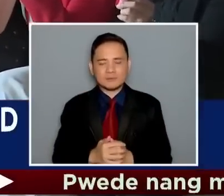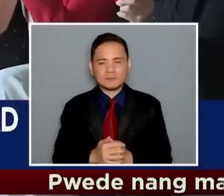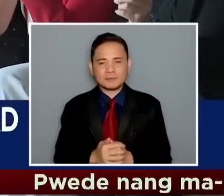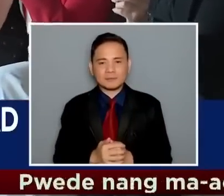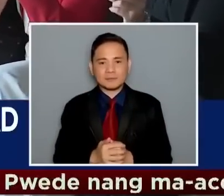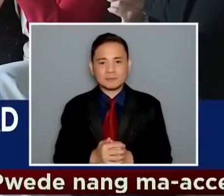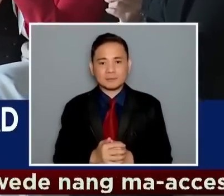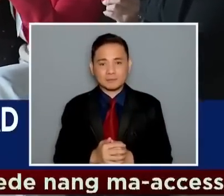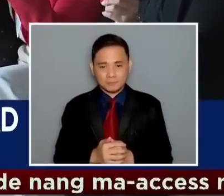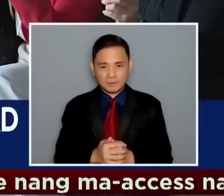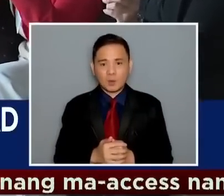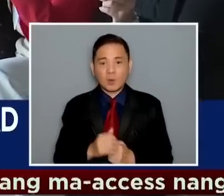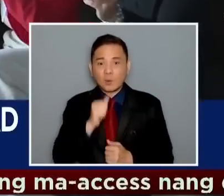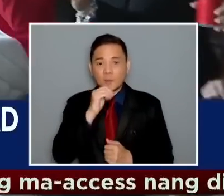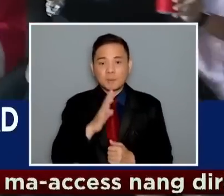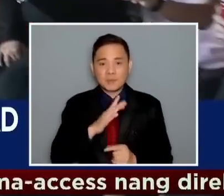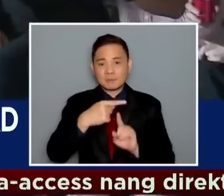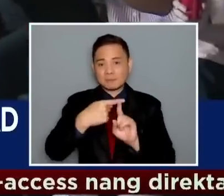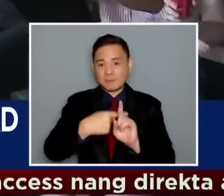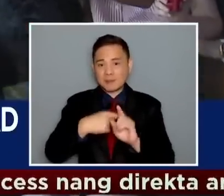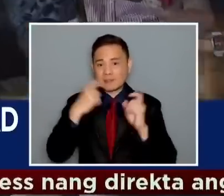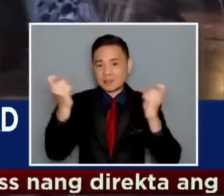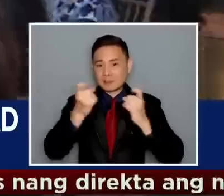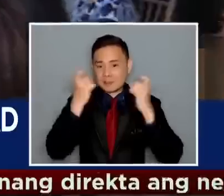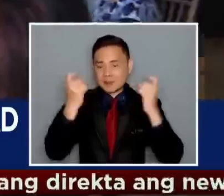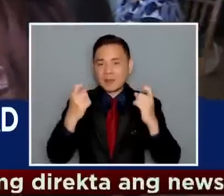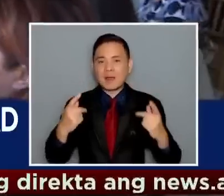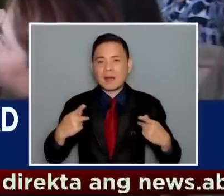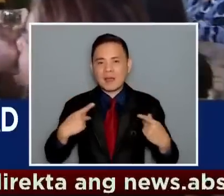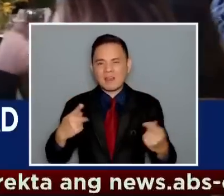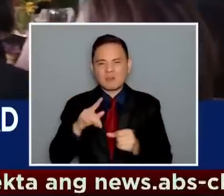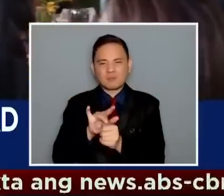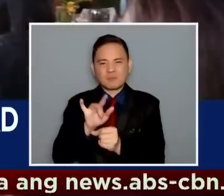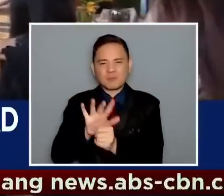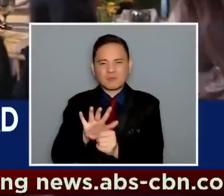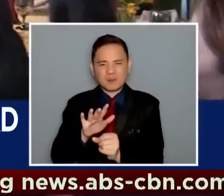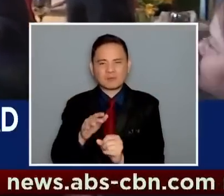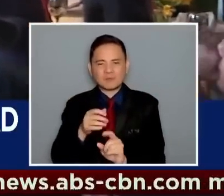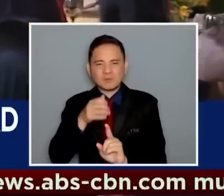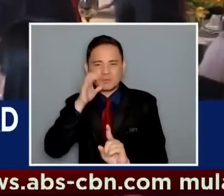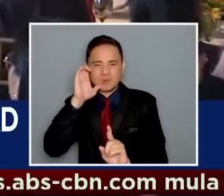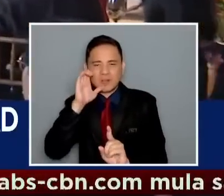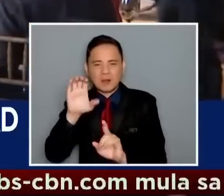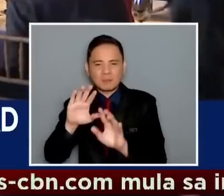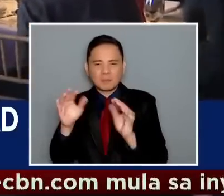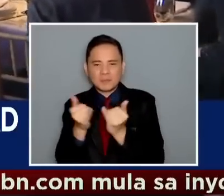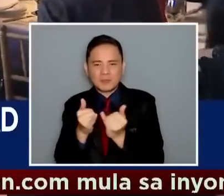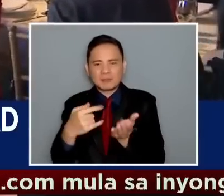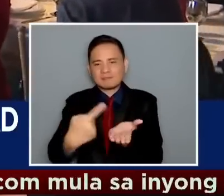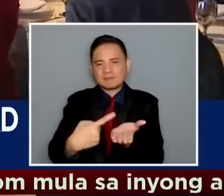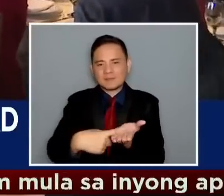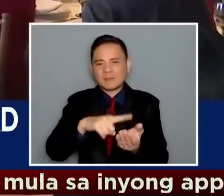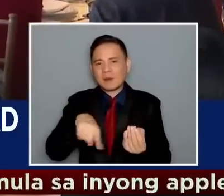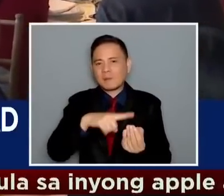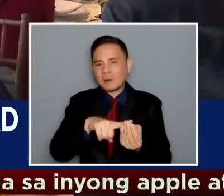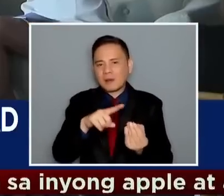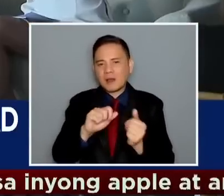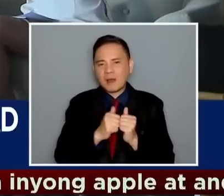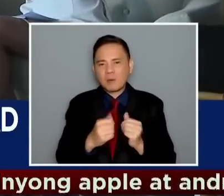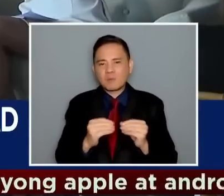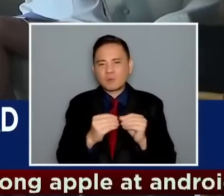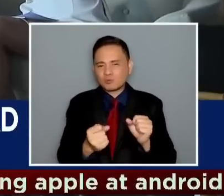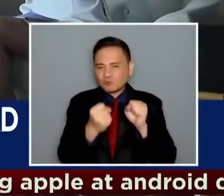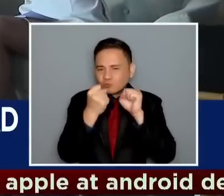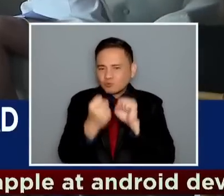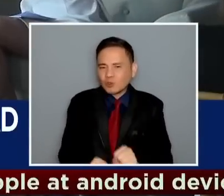Month, pinangunahan ng isang soft drink company ang forum kung saan pinag-usapan kung paano palalakasin at mas bubuksan